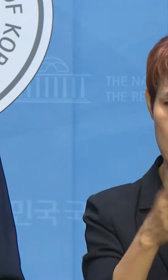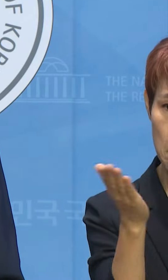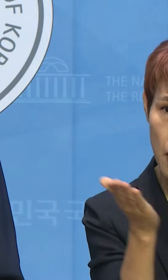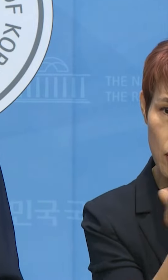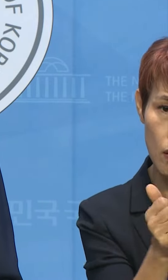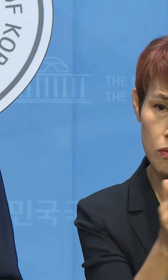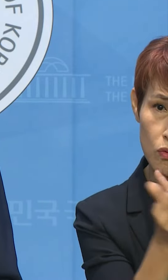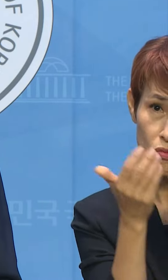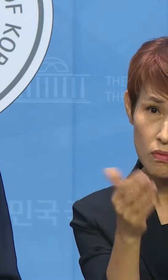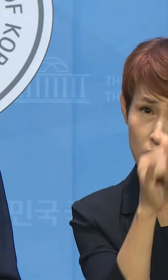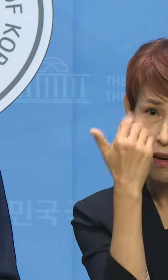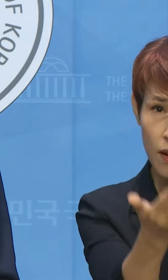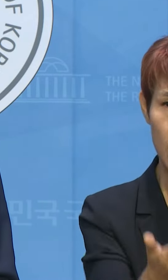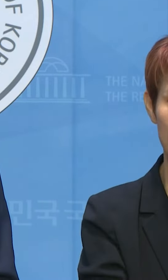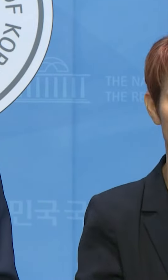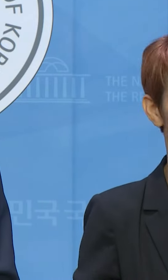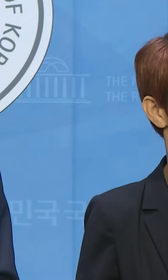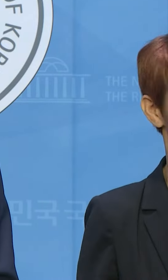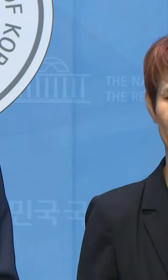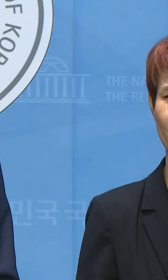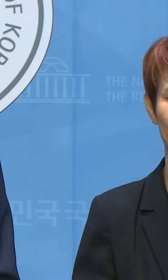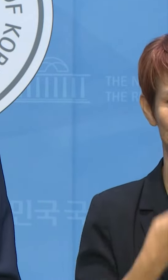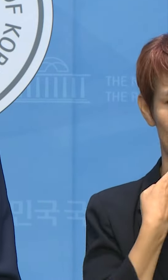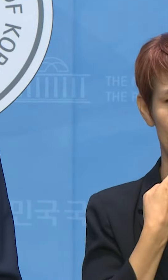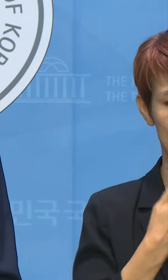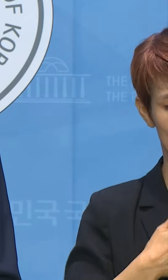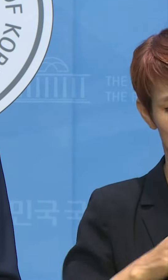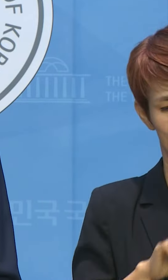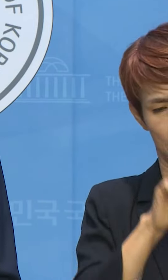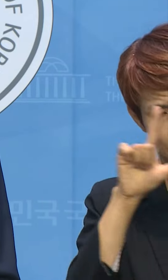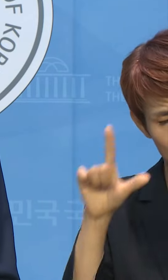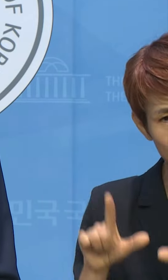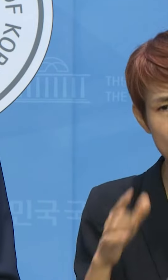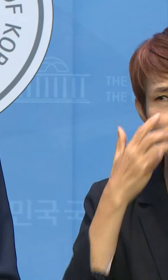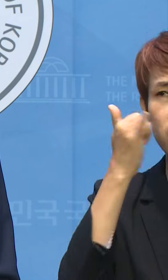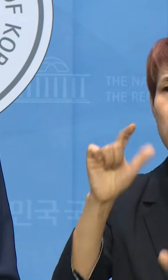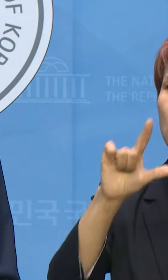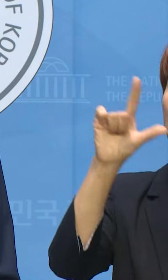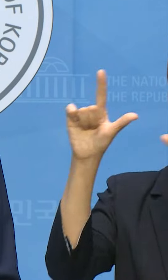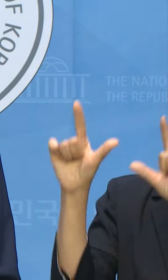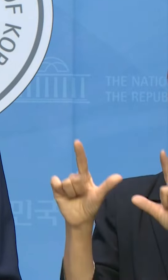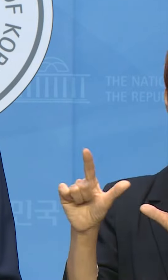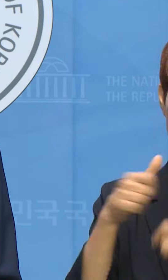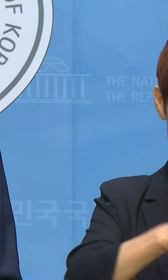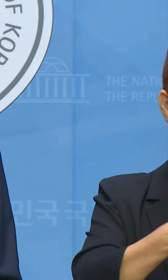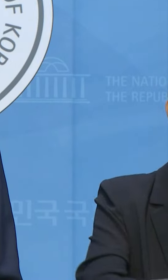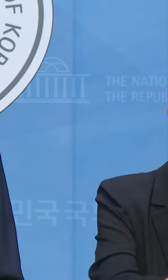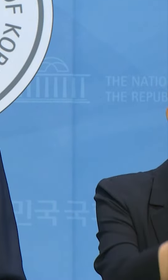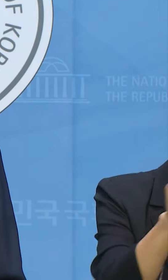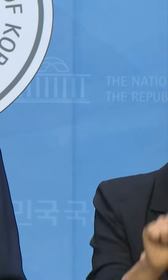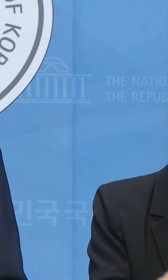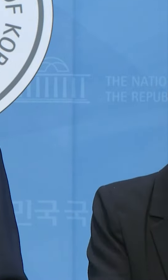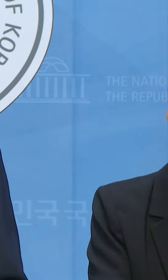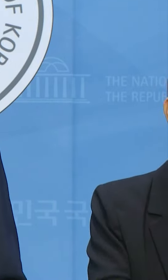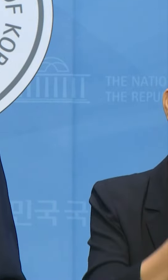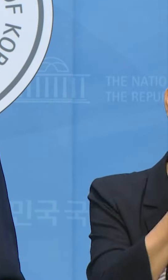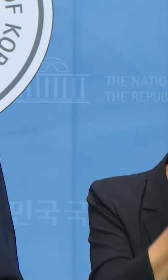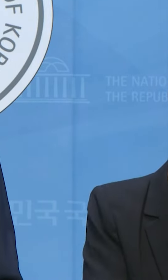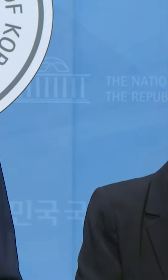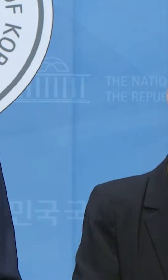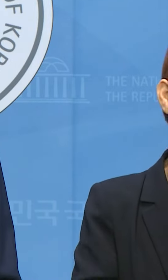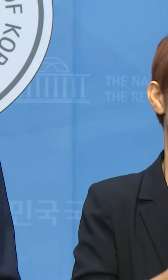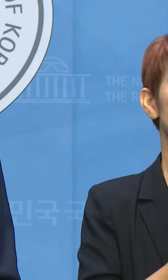대접을 받고 있습니까 내 삶 내 부모의 삶 그리고 내 자식의 삶은 힘들고